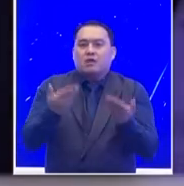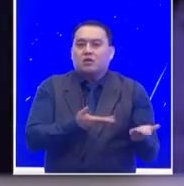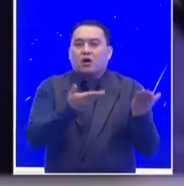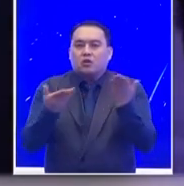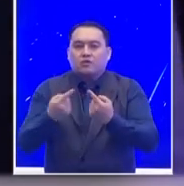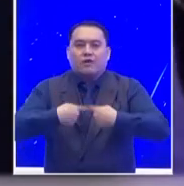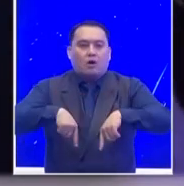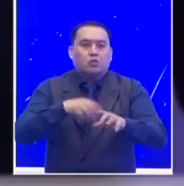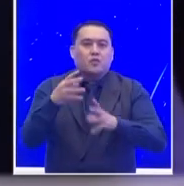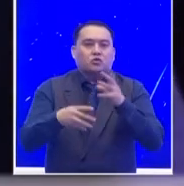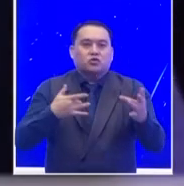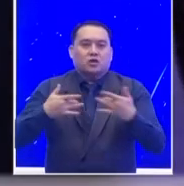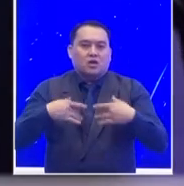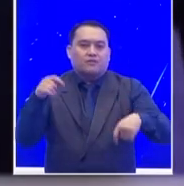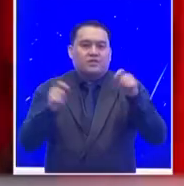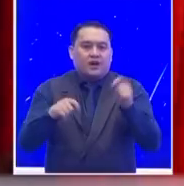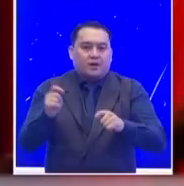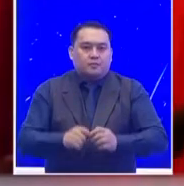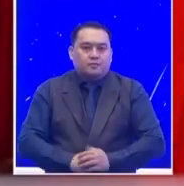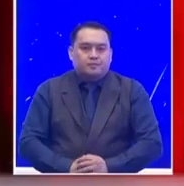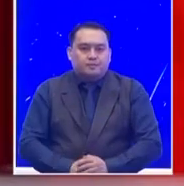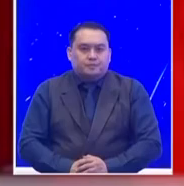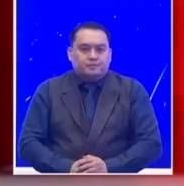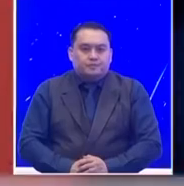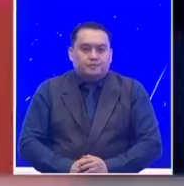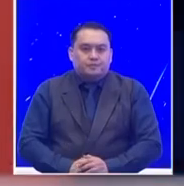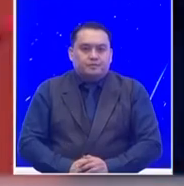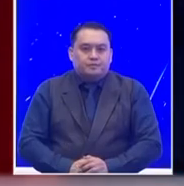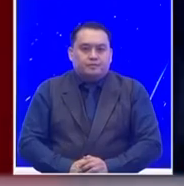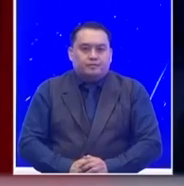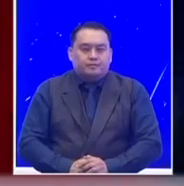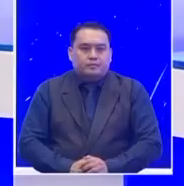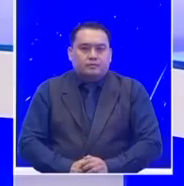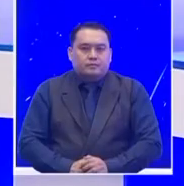от организаторов международных театральных фестивалей.